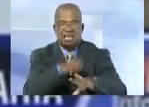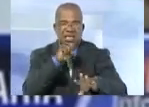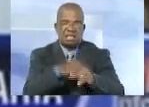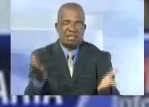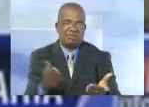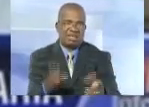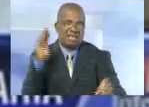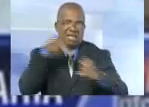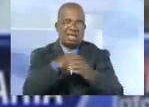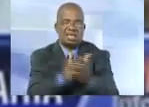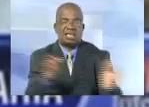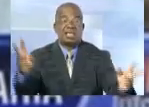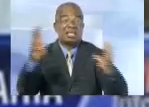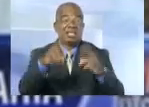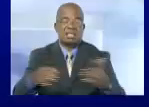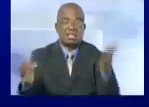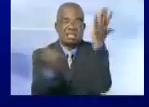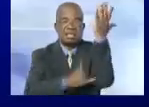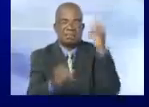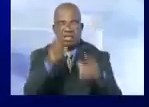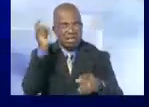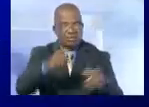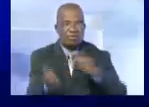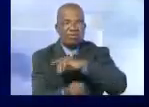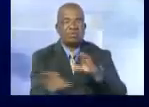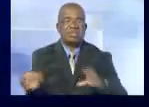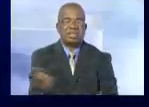dans l'incertitude sur son avenir politique.